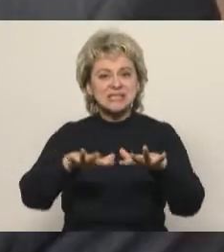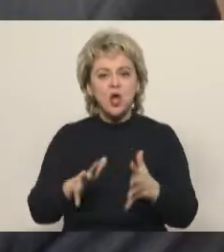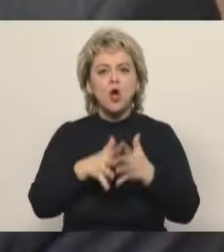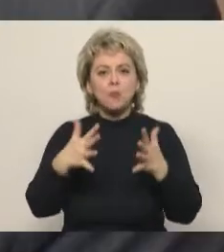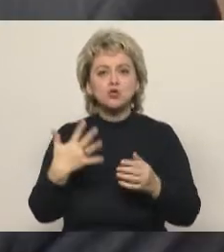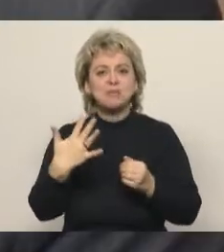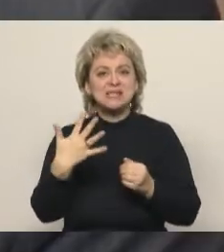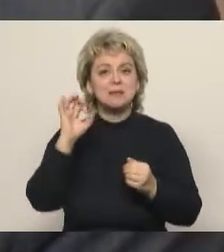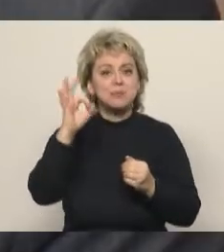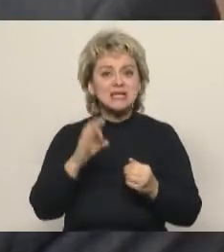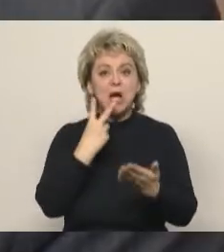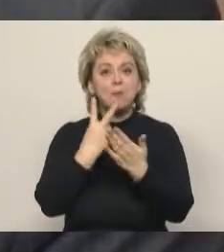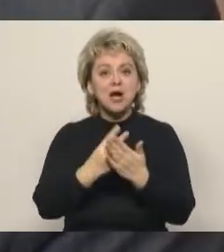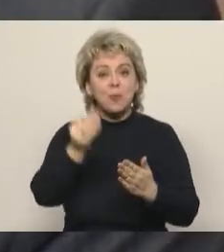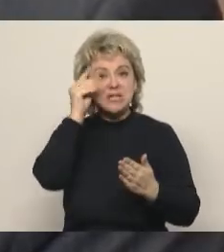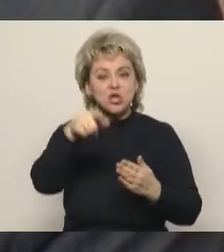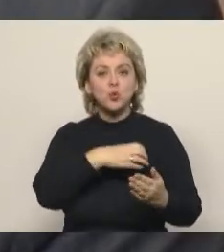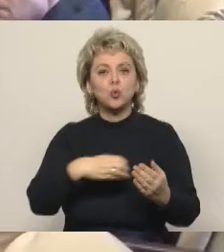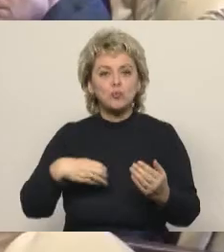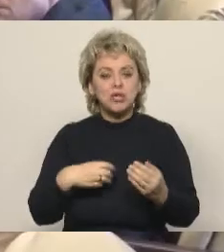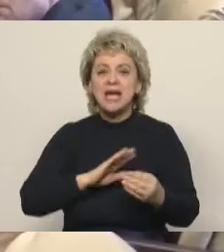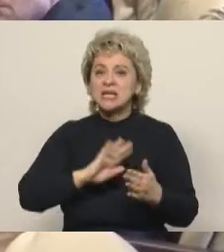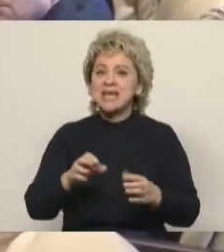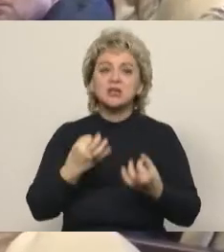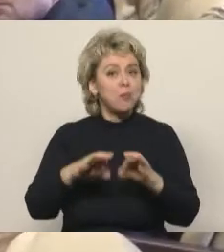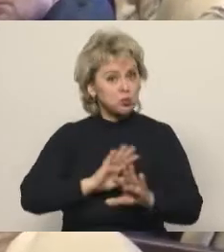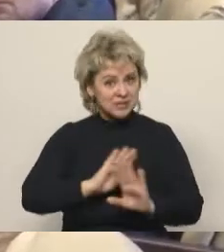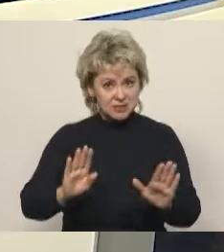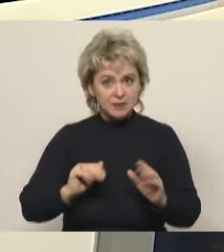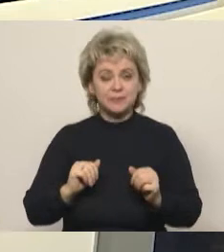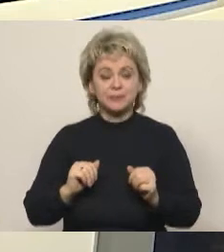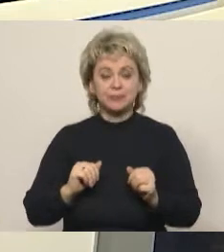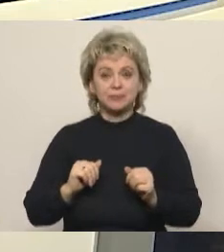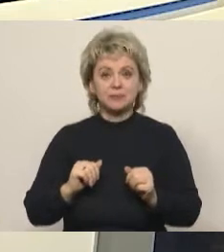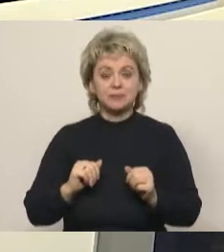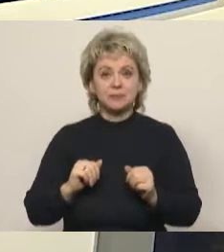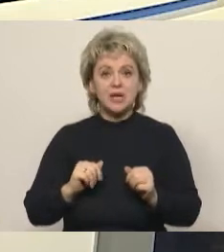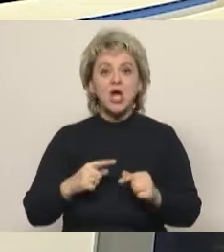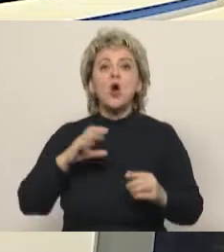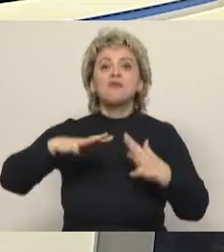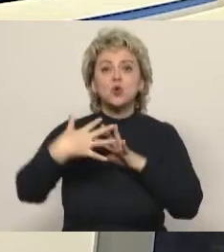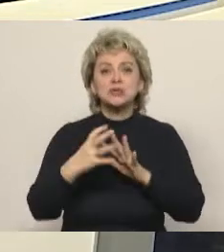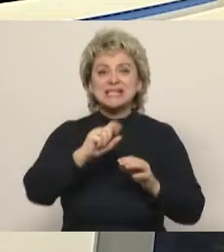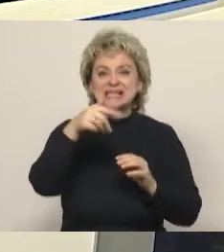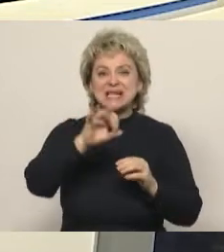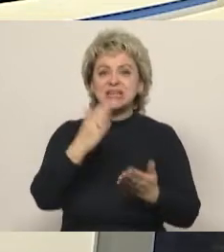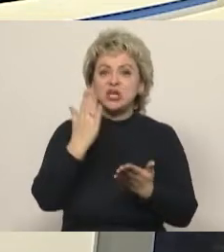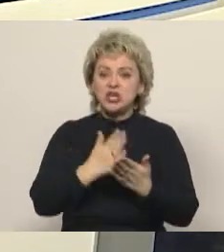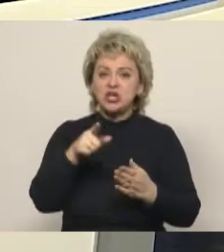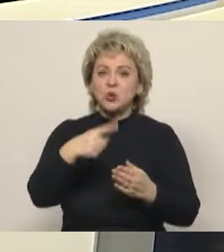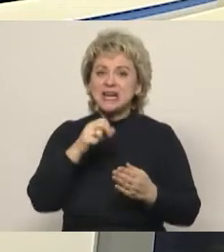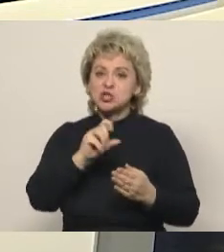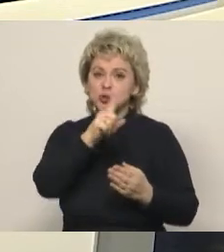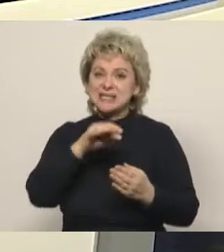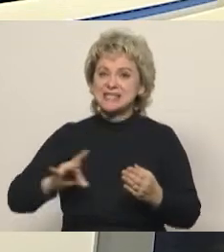больше 5%. Показатель, по мнению губернатора, недопустимый. В хутора Садки и Дудкино